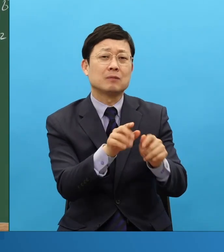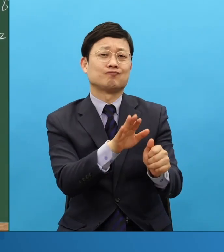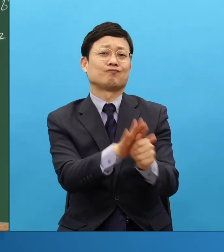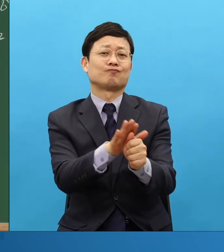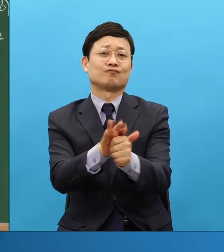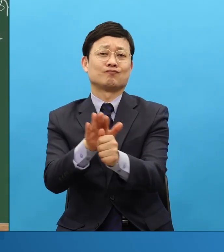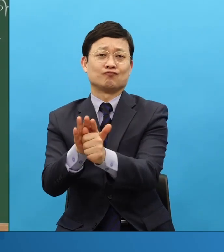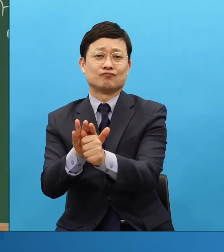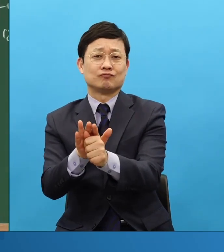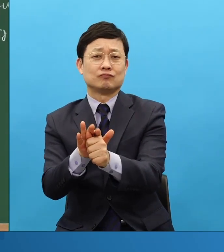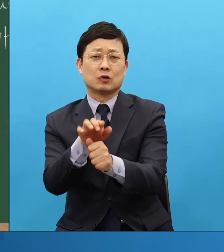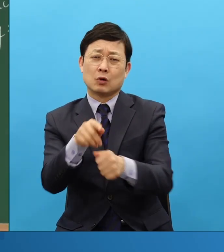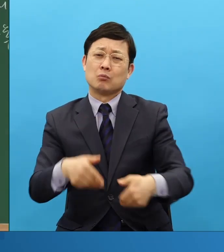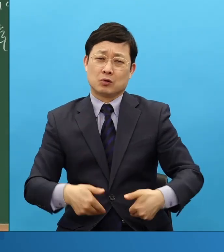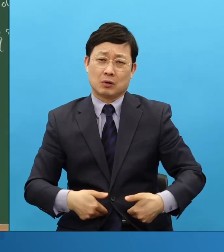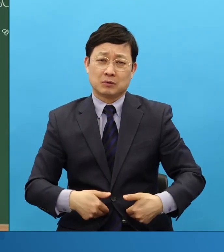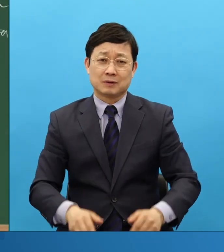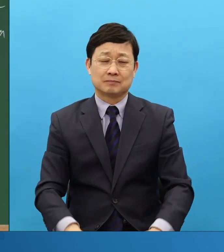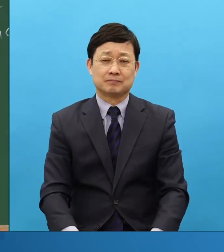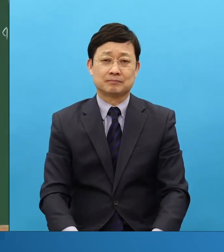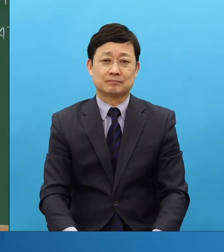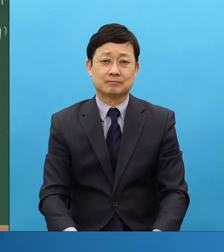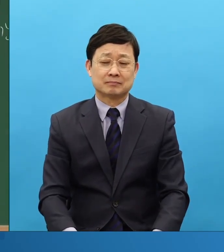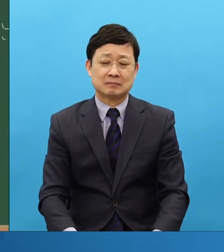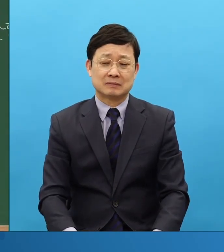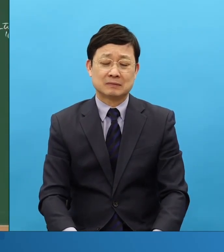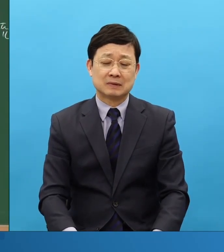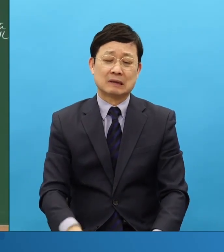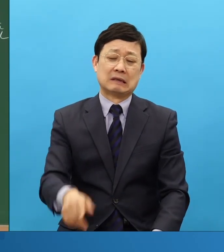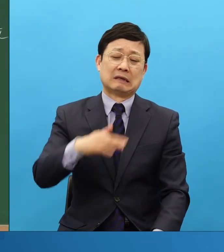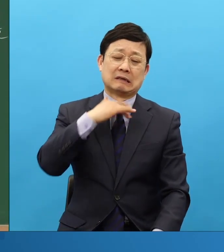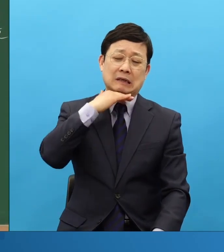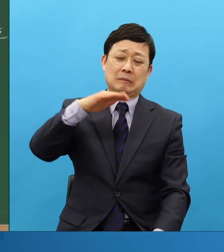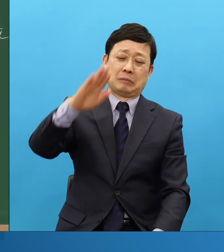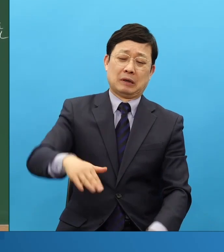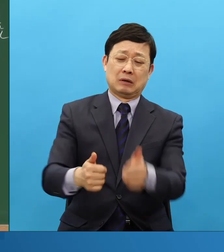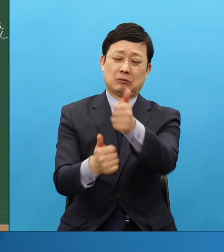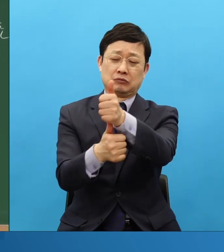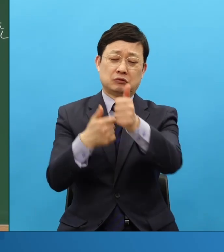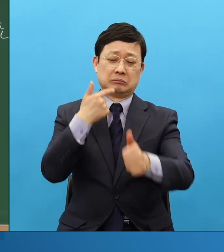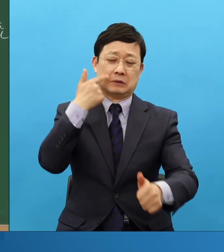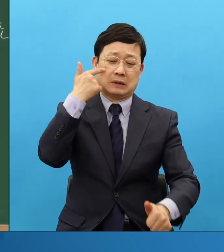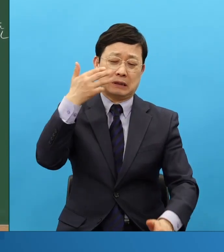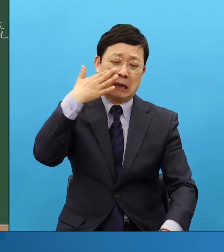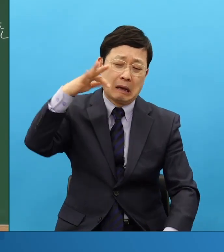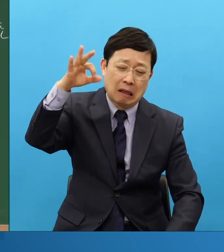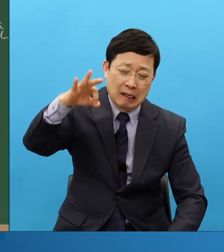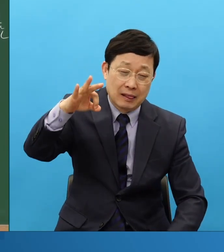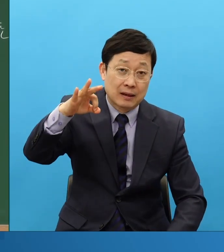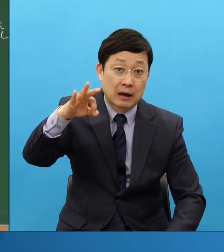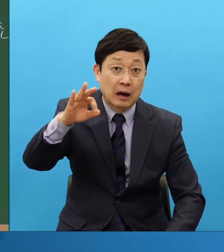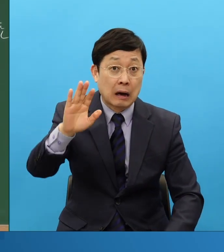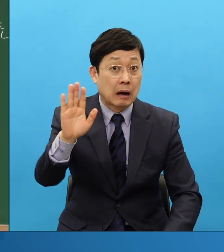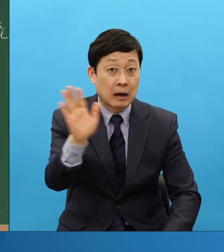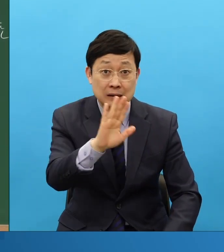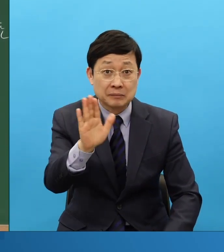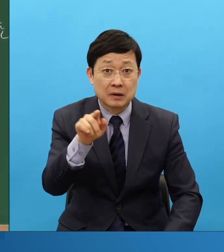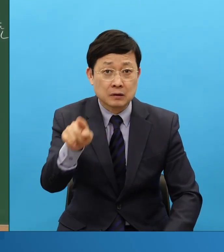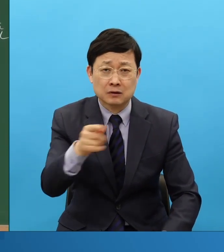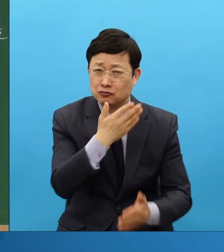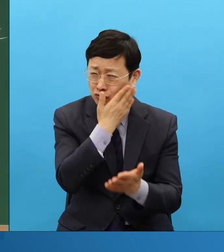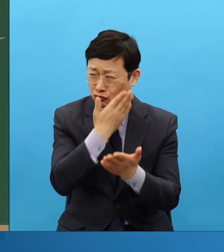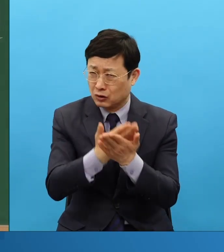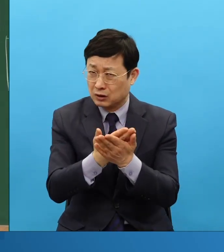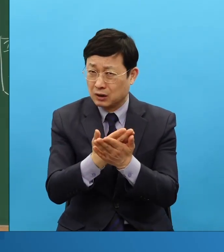ministry. 아, 그리고 내가 말이지 나이도 어린 저 우리 부교육자들 뭐 내가 어떻게 아닙니다. 그 상관없어요. Oh, what I'm going to do with these young